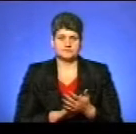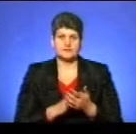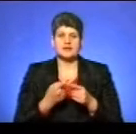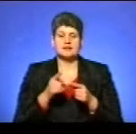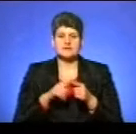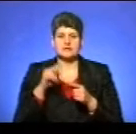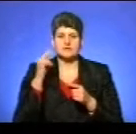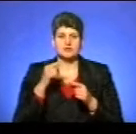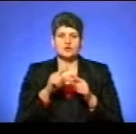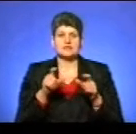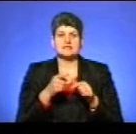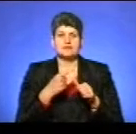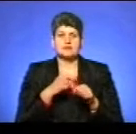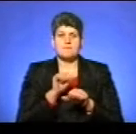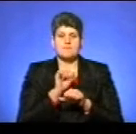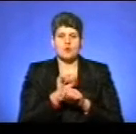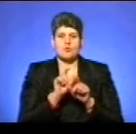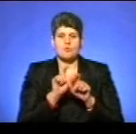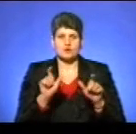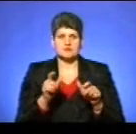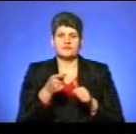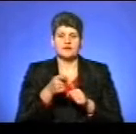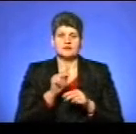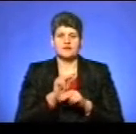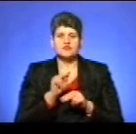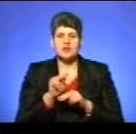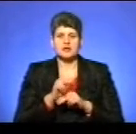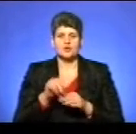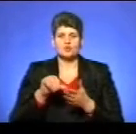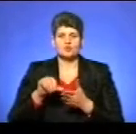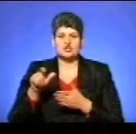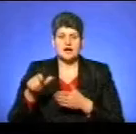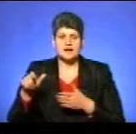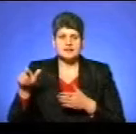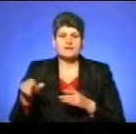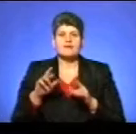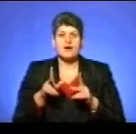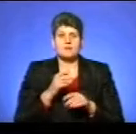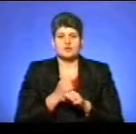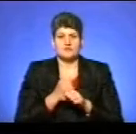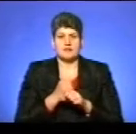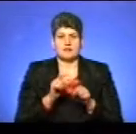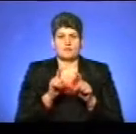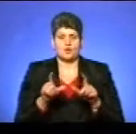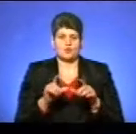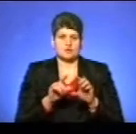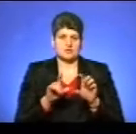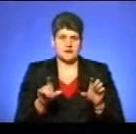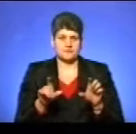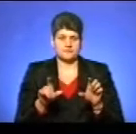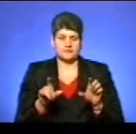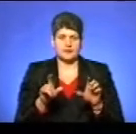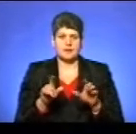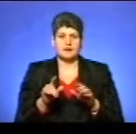точка називається «Блокпост». На ній інструктор з позивним «Пілот» навчає учасників підрозділів територіальної оборони, як працювати на блокпостах. Пасажир,